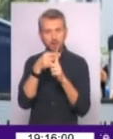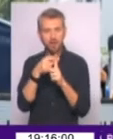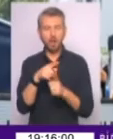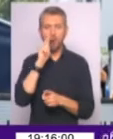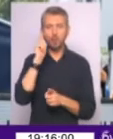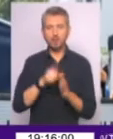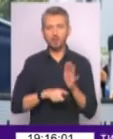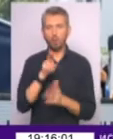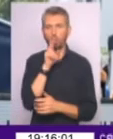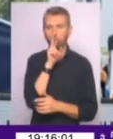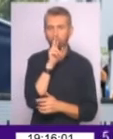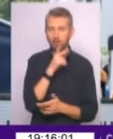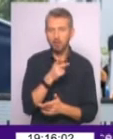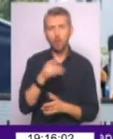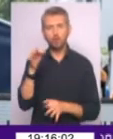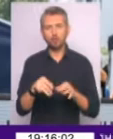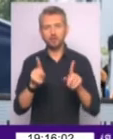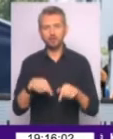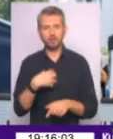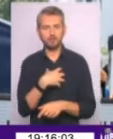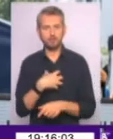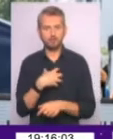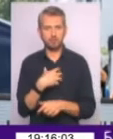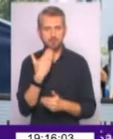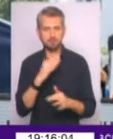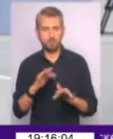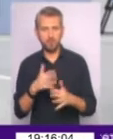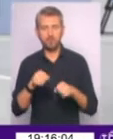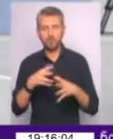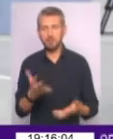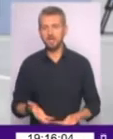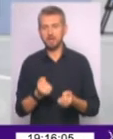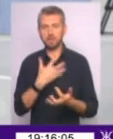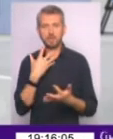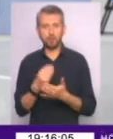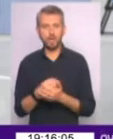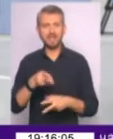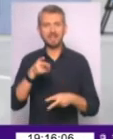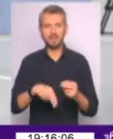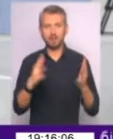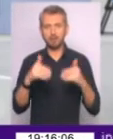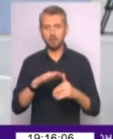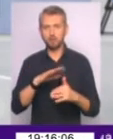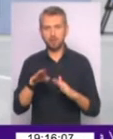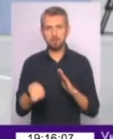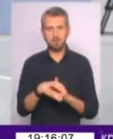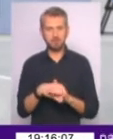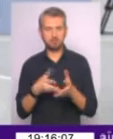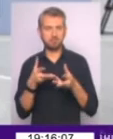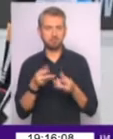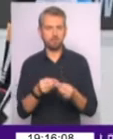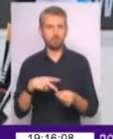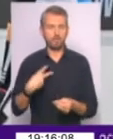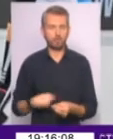почали хибити. Судді теж у вирішальний момент вирішили підтримати своїх. Кінцівка матчу пройшла під диктовку французів, але до